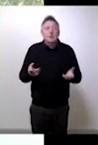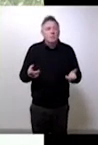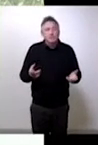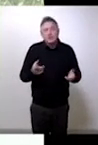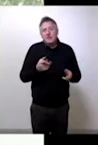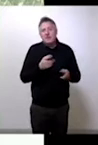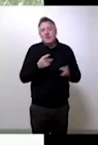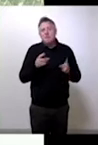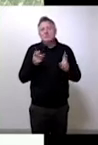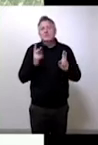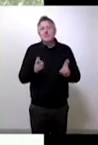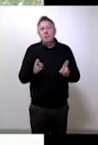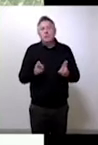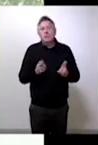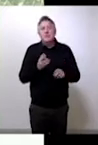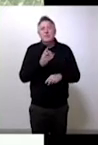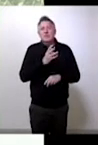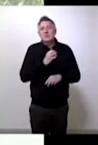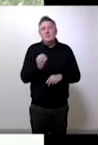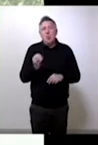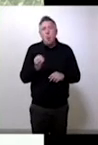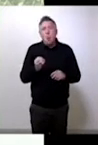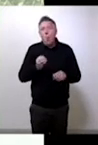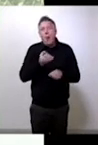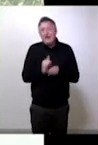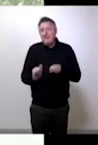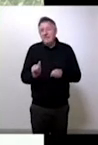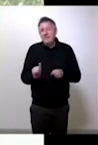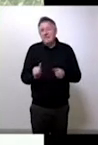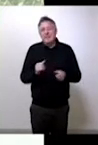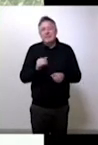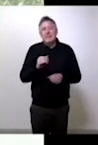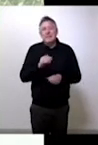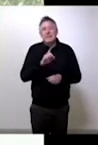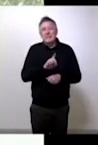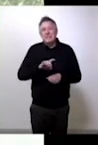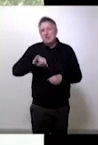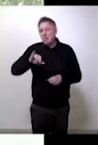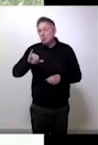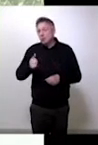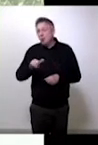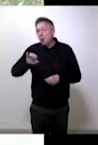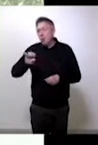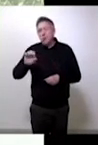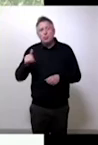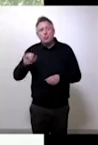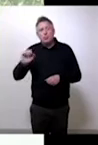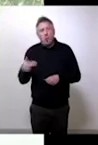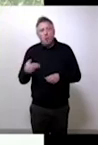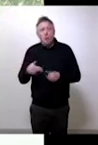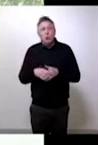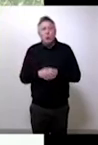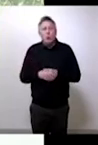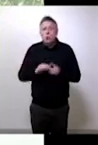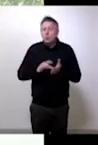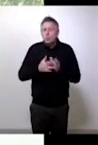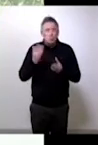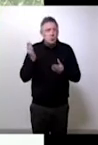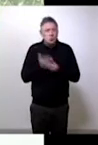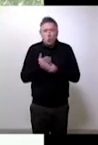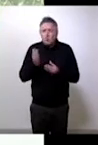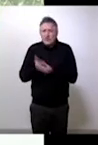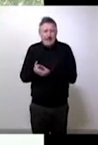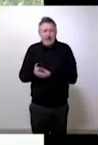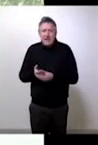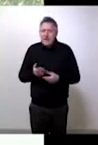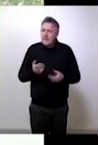zéro artificialisation Didier Jean-Jean, tous les fonciers dans le diffus devront être optimisés au